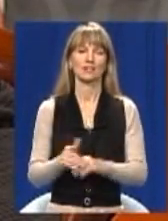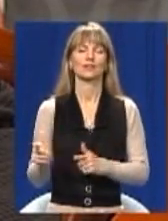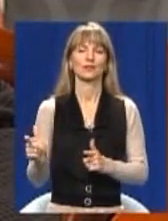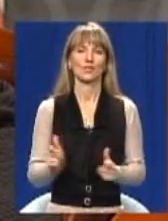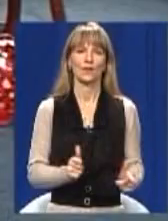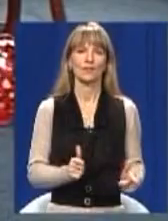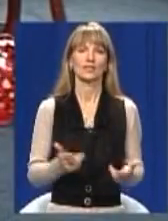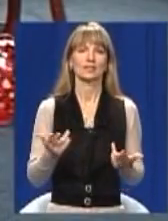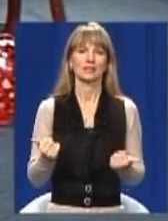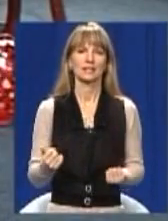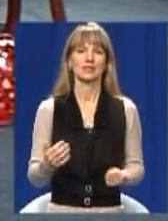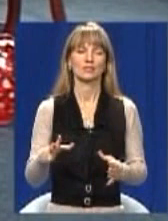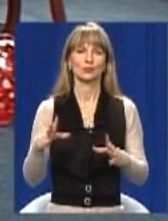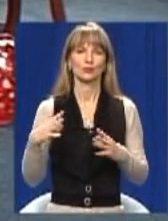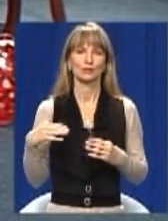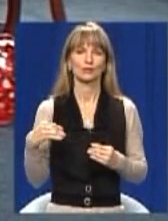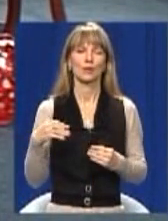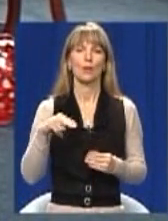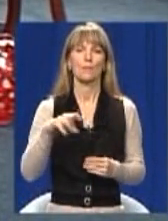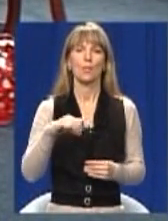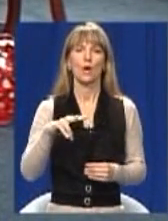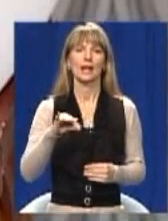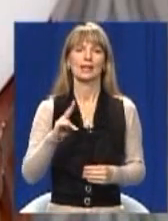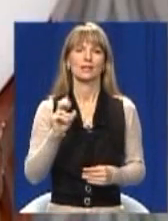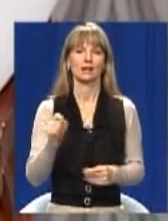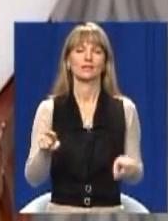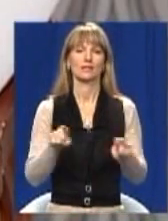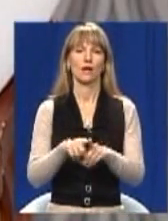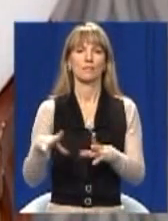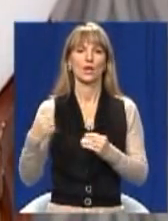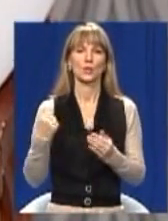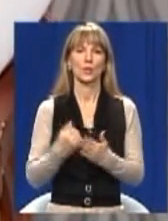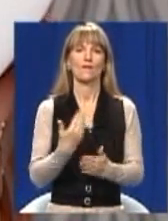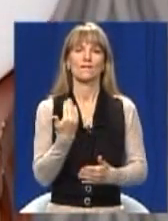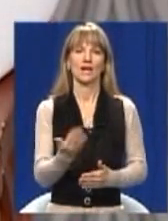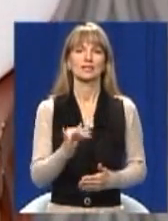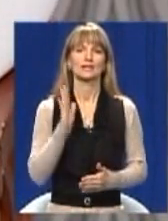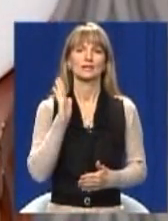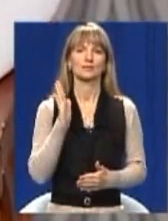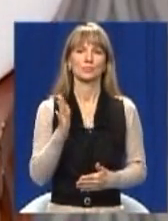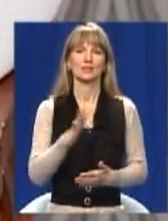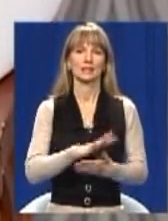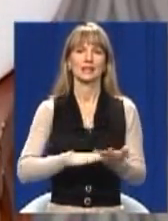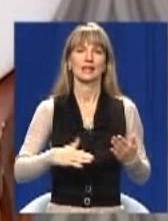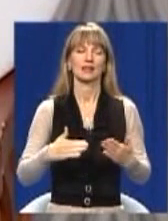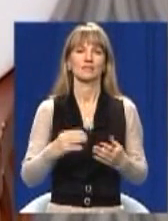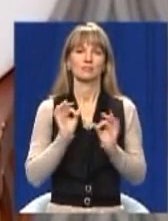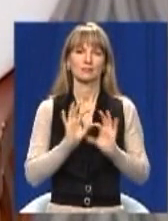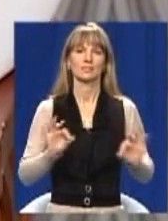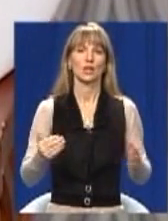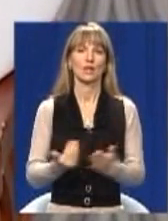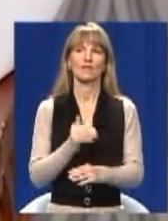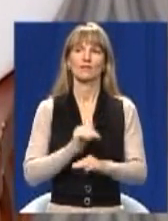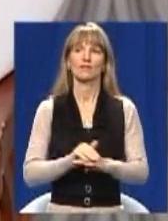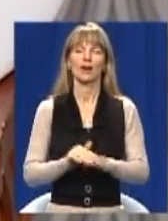готова. Так, зі мною в студії Полінка, і вона також приєднається до вас. І будемо розповідати і ділитися новими фактами, знаннями